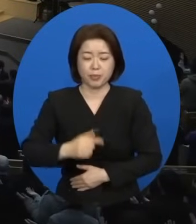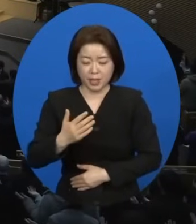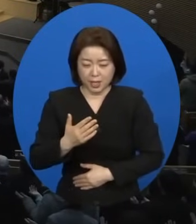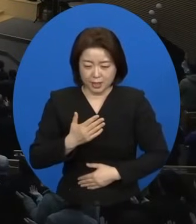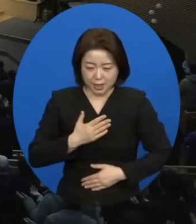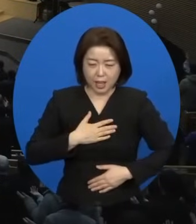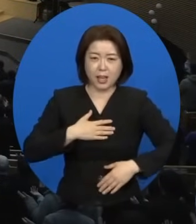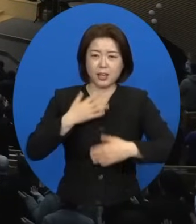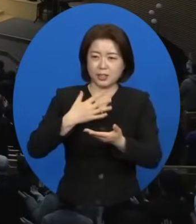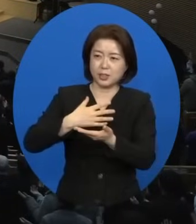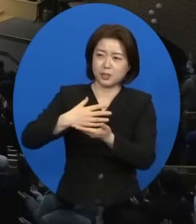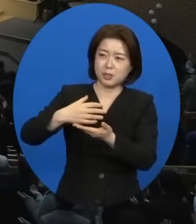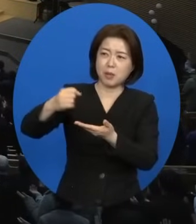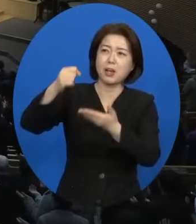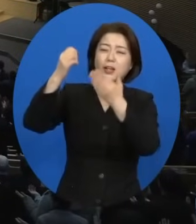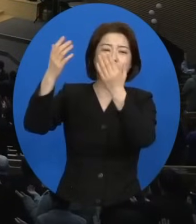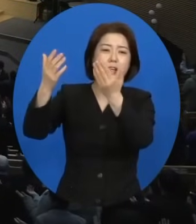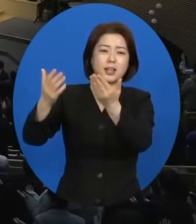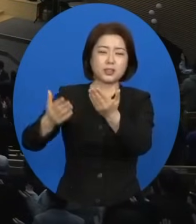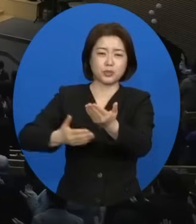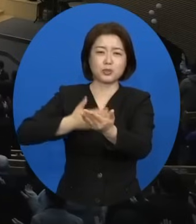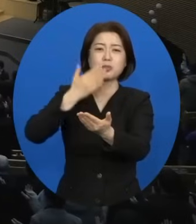찬양하며 나를